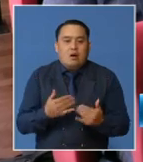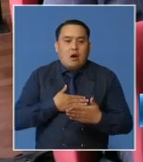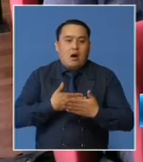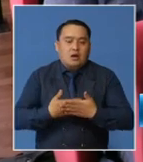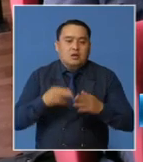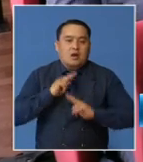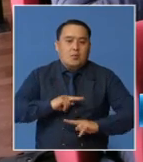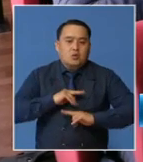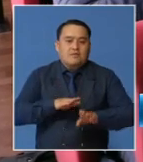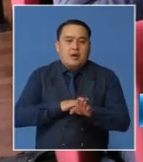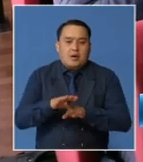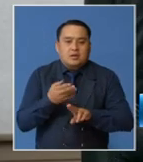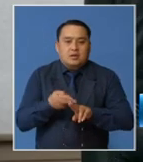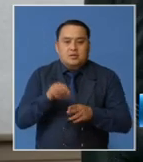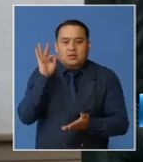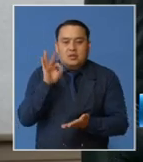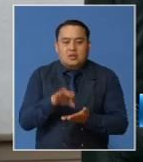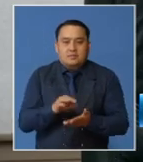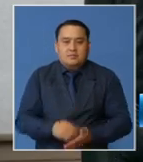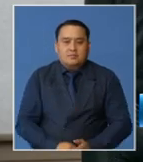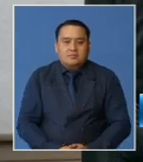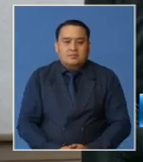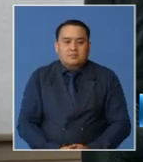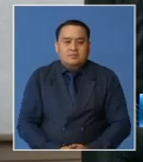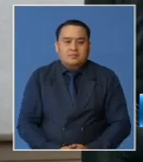активная фаза реализации этих целей.